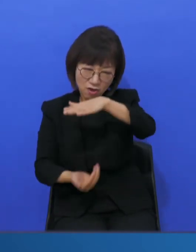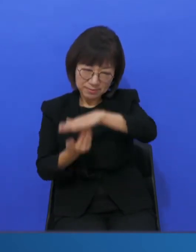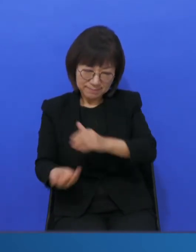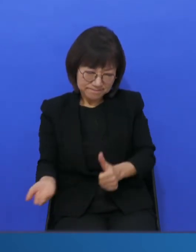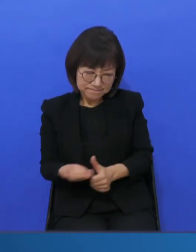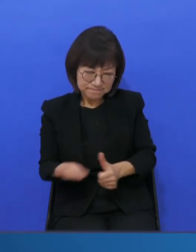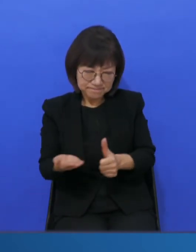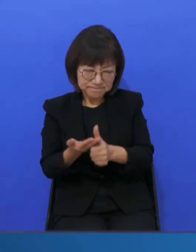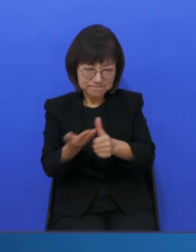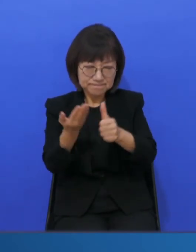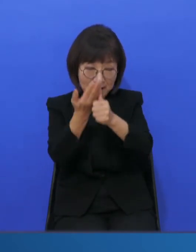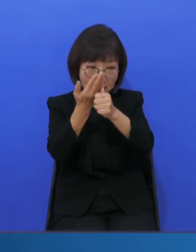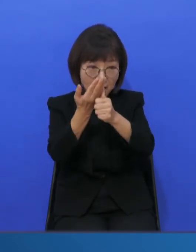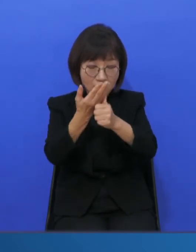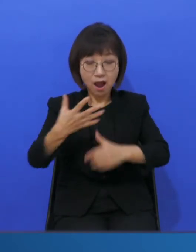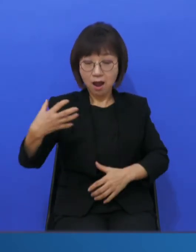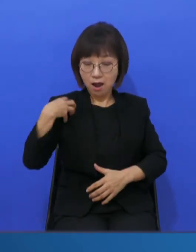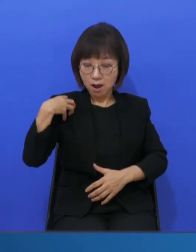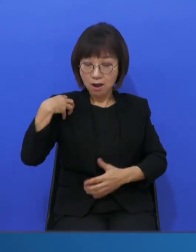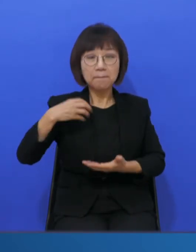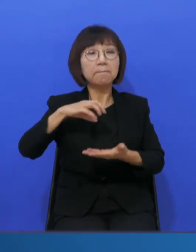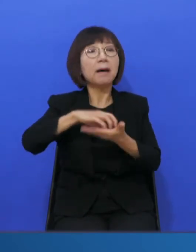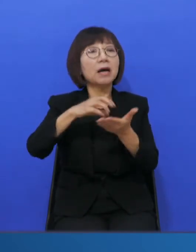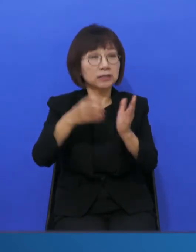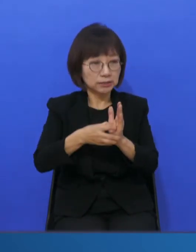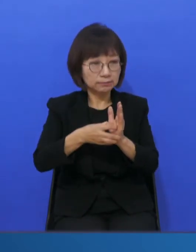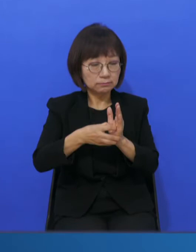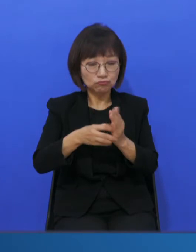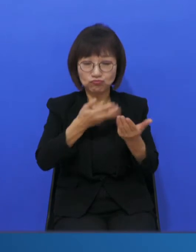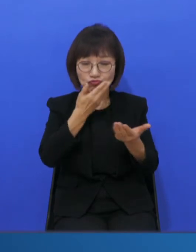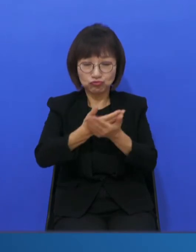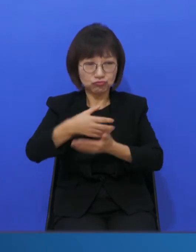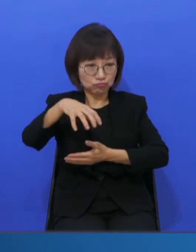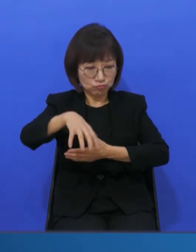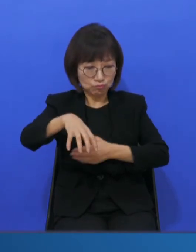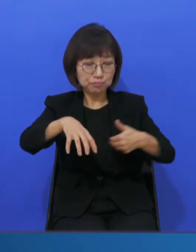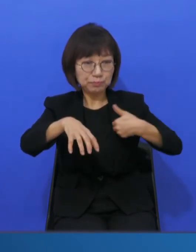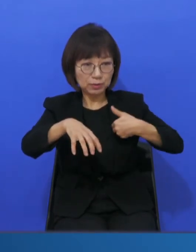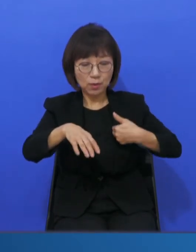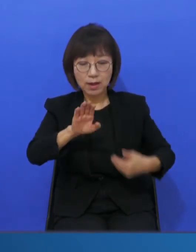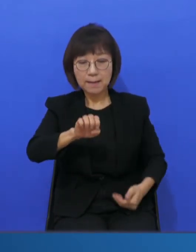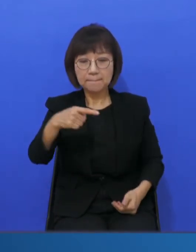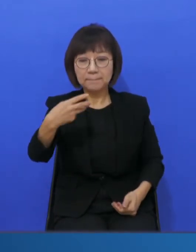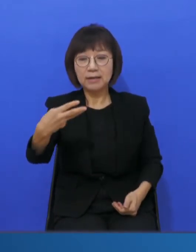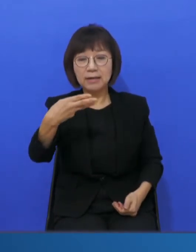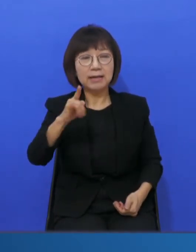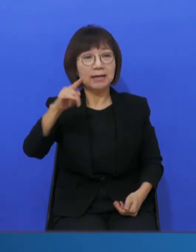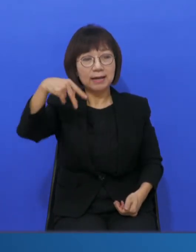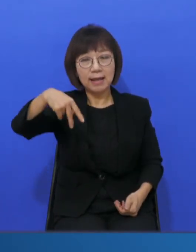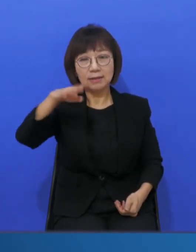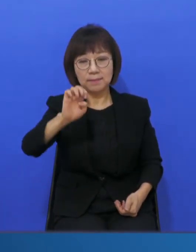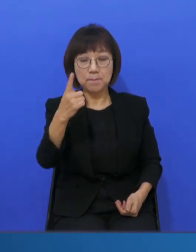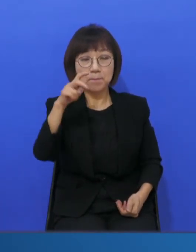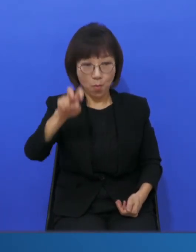People of the 그렇죠. world can only come for 237 Healing Summit for our church if we